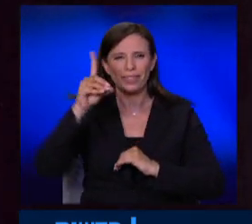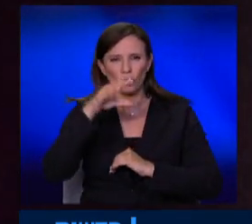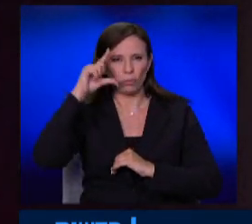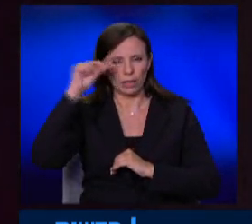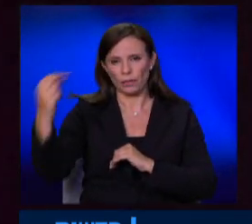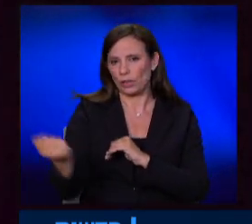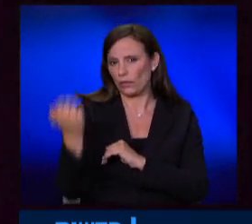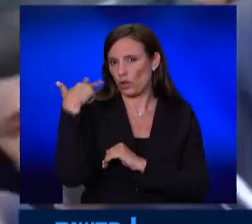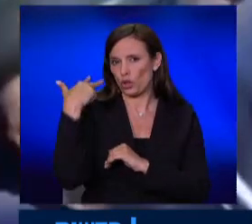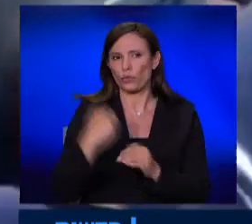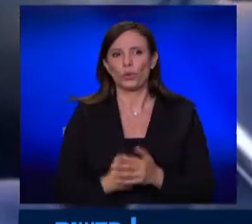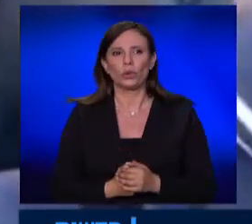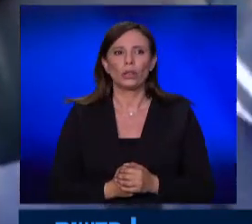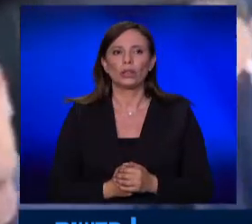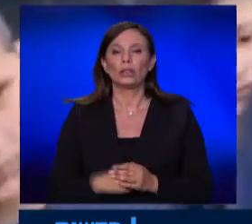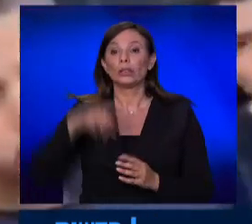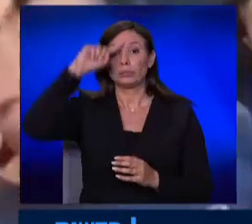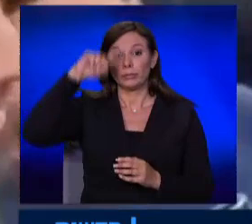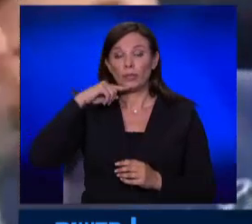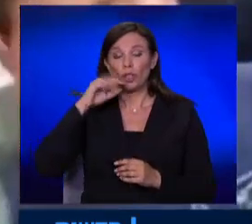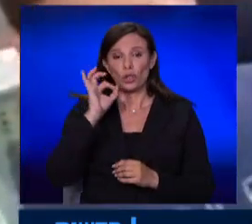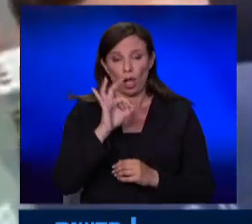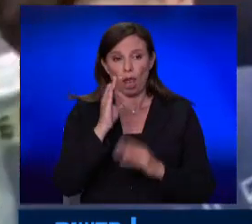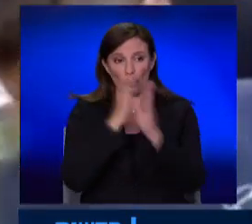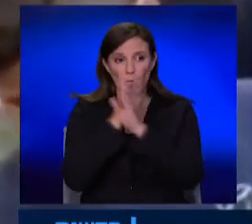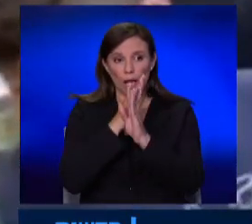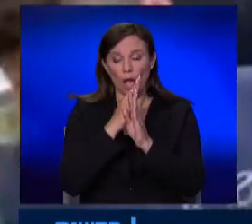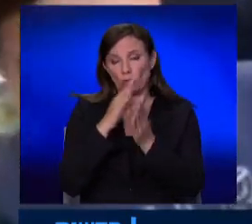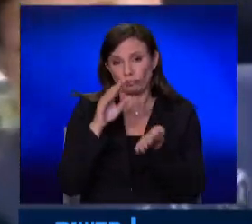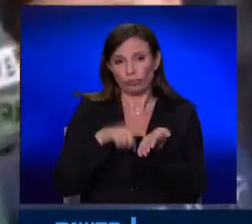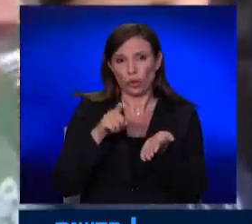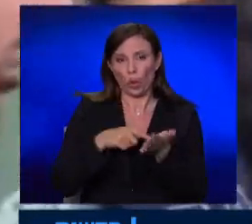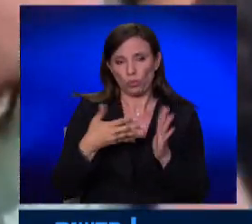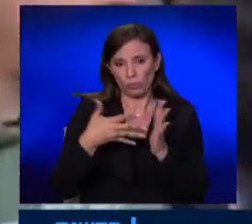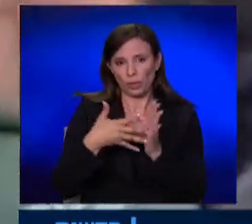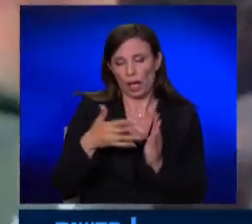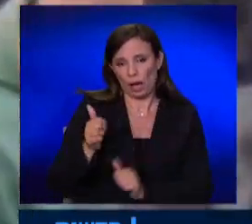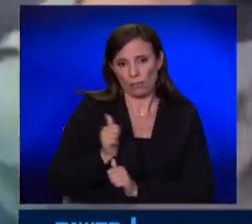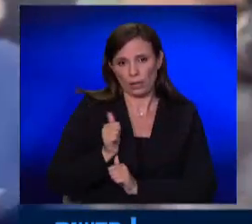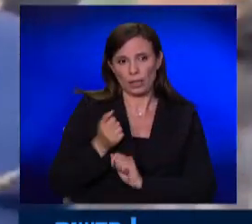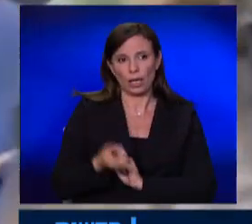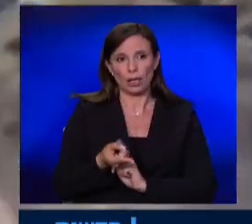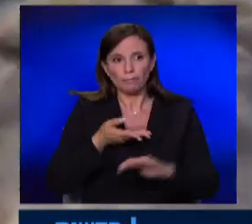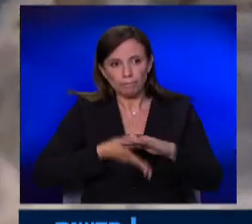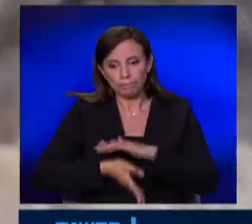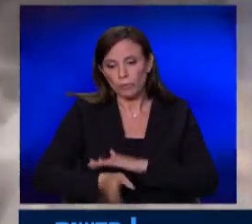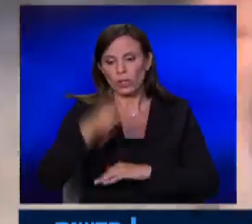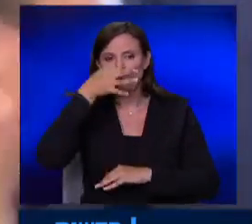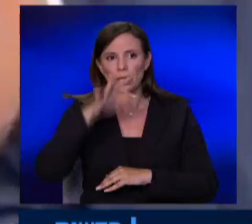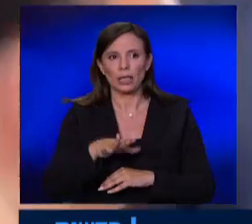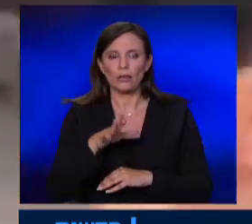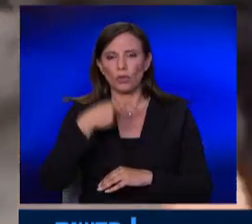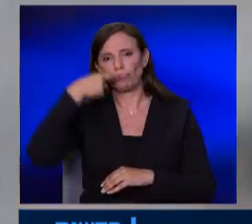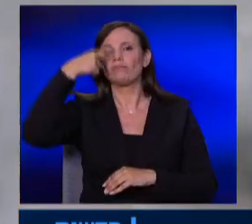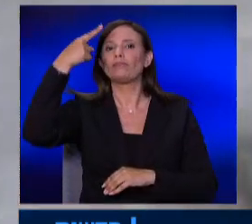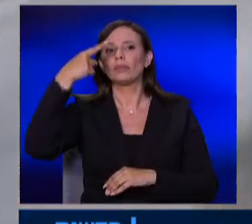לפני שלושה שבועות. אביו של המחבל, שמבוקש בידי כוחות הביטחון, יצא ממחבו עם עזיבתם והתרברב